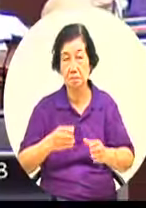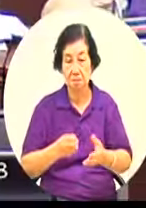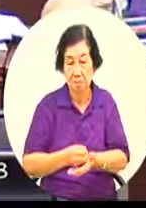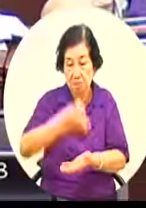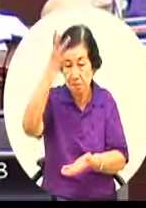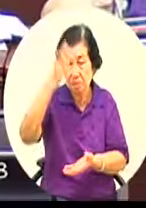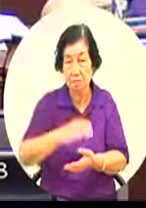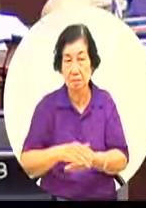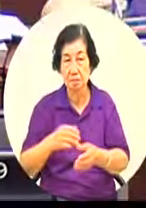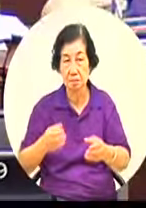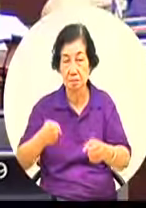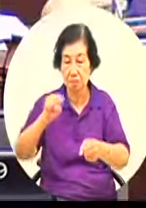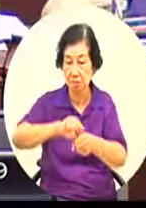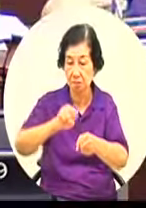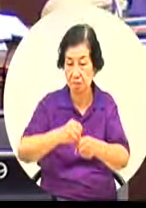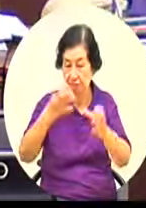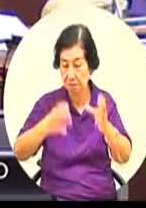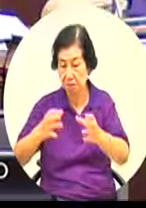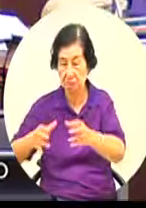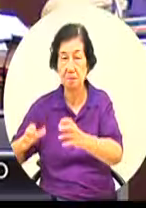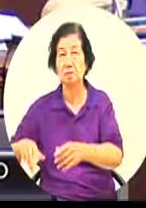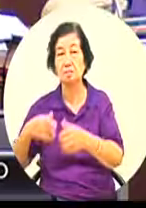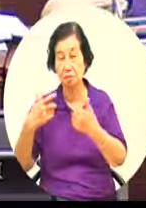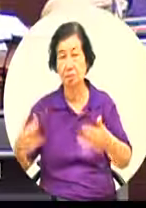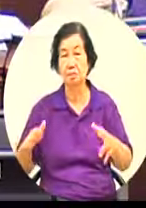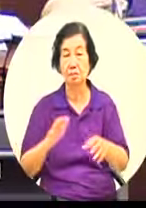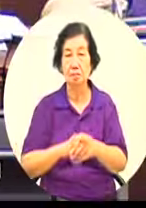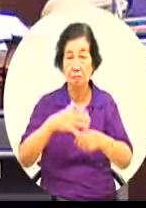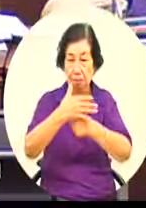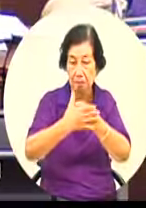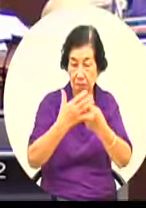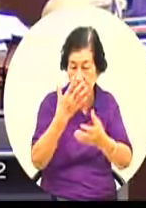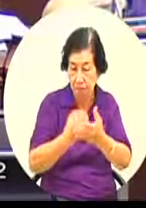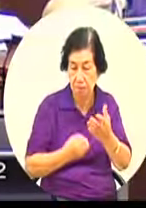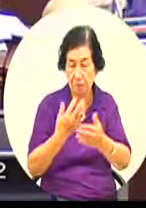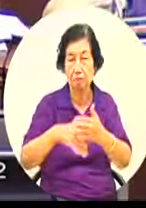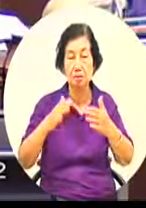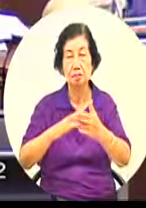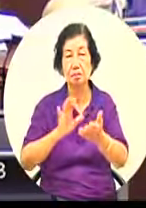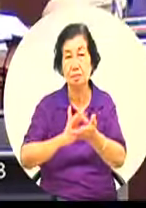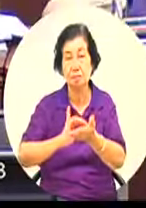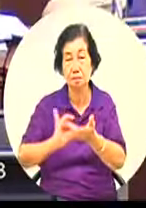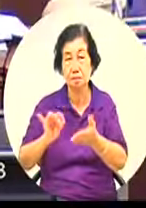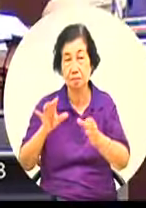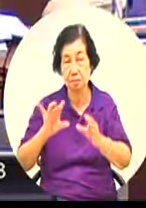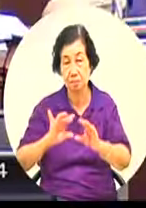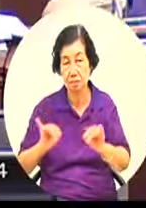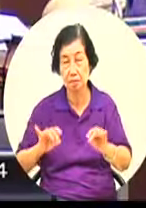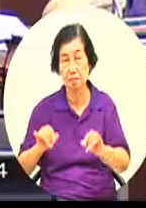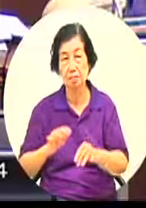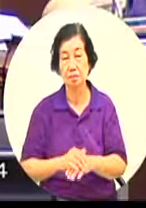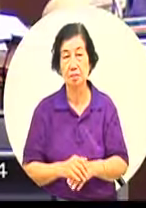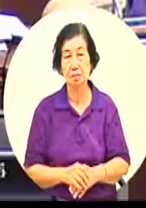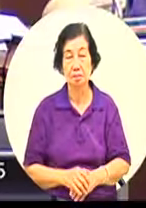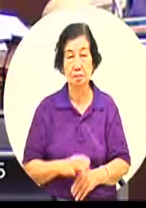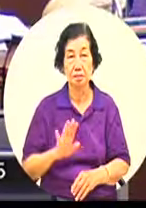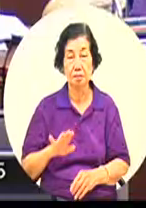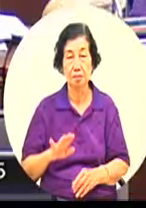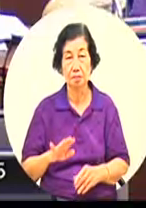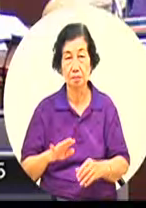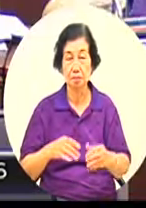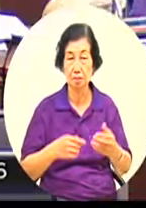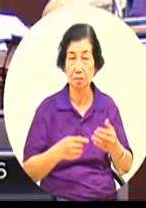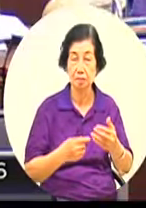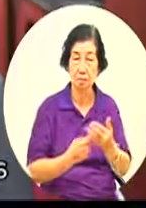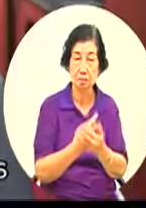我们其实还是要保留它为学校用地哦。 是。 那至于说你说可不可以， 但是局长你没有听到雅静的重点，因为一间好好。你看，